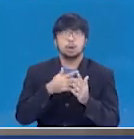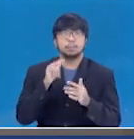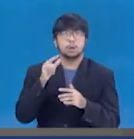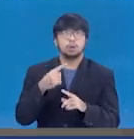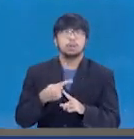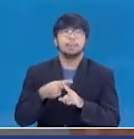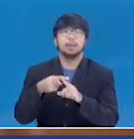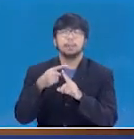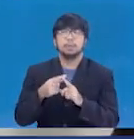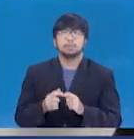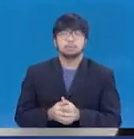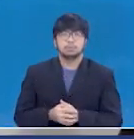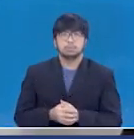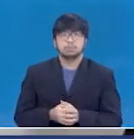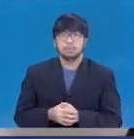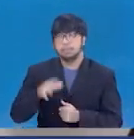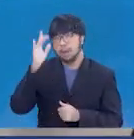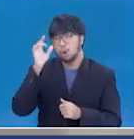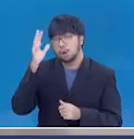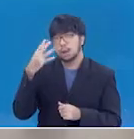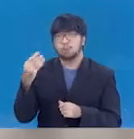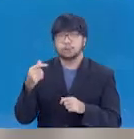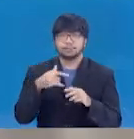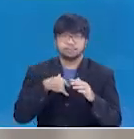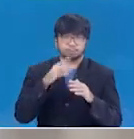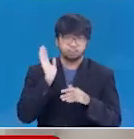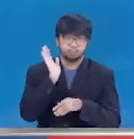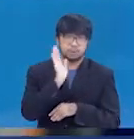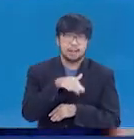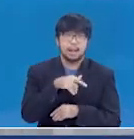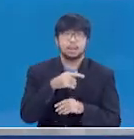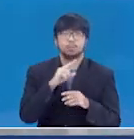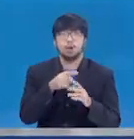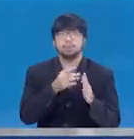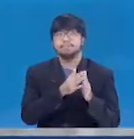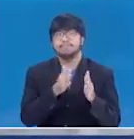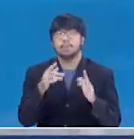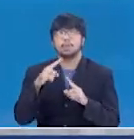Peningkatan penumpang arus balik libur akhir tahun diprediksi akan terjadi hingga 7 Januari mendatang.